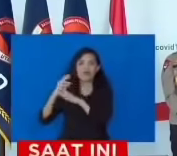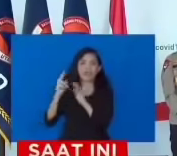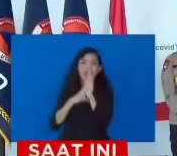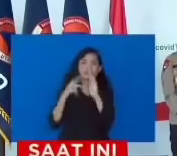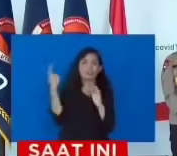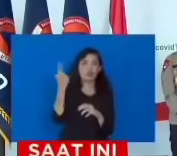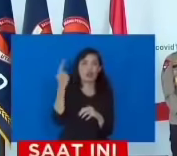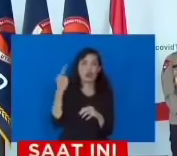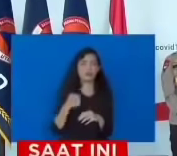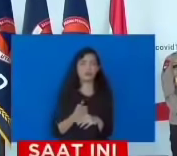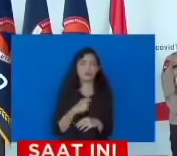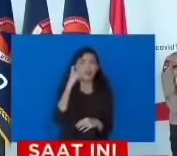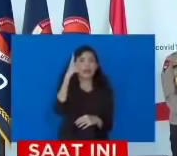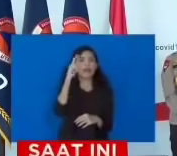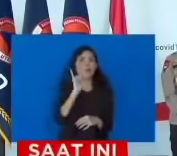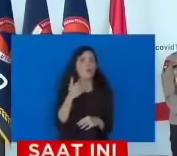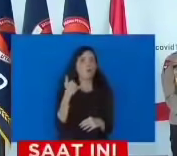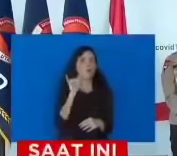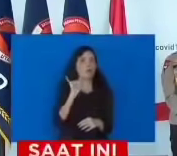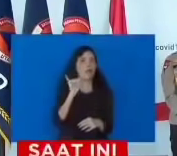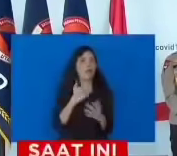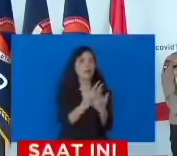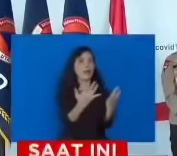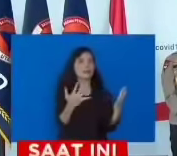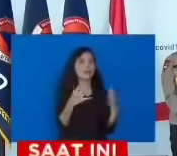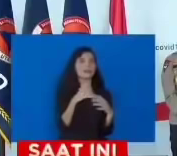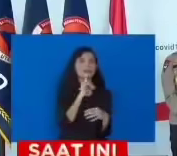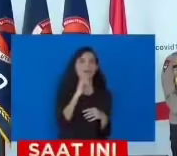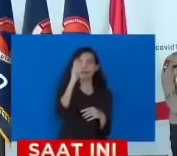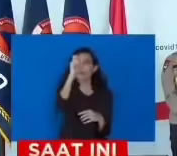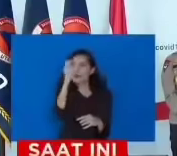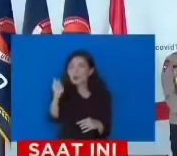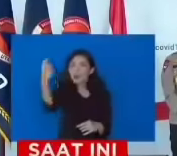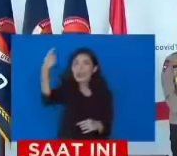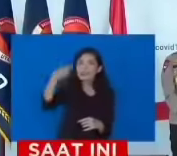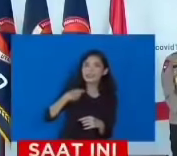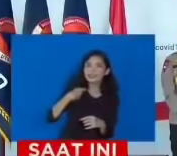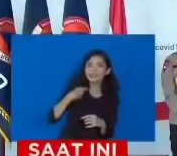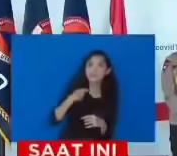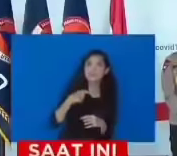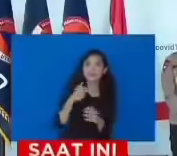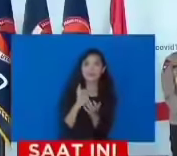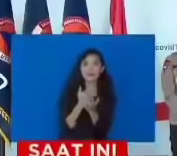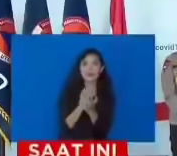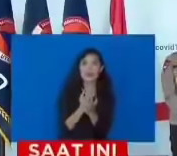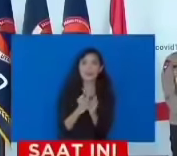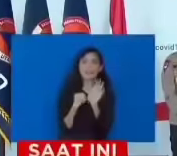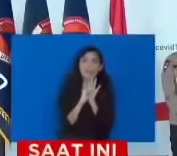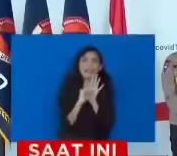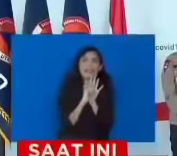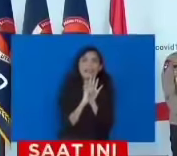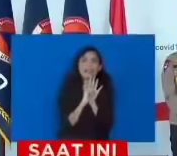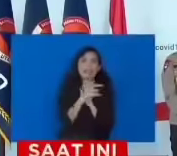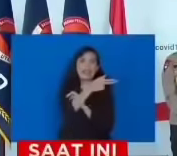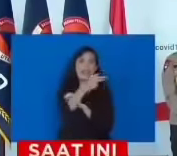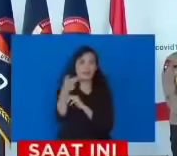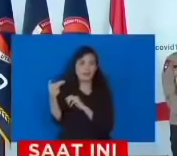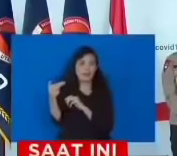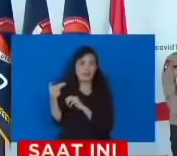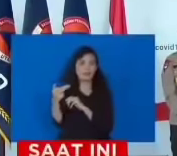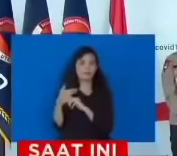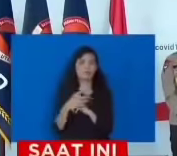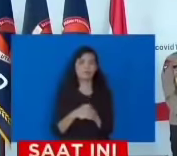bentuk toleransi sosial yang menjadi bagian dari jati diri bangsa Indonesia. Kita